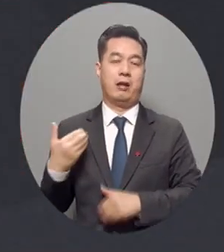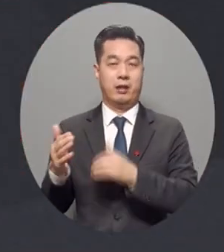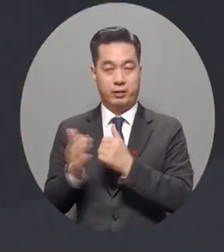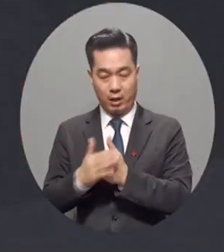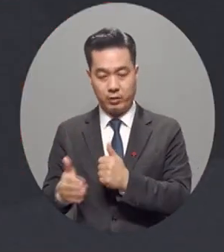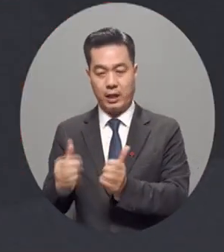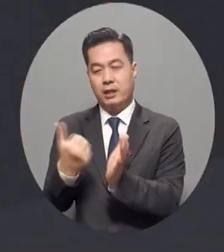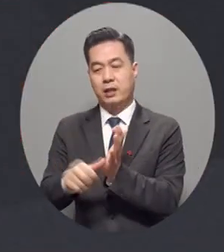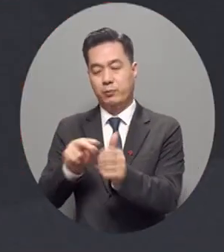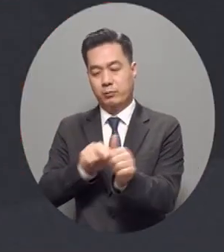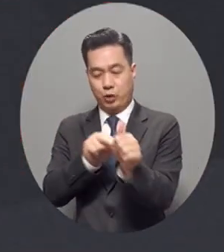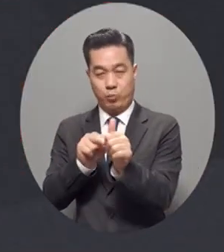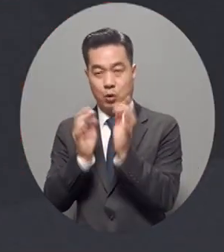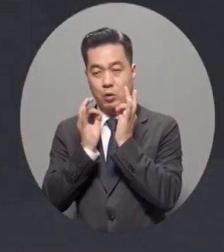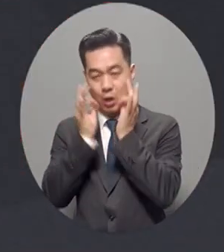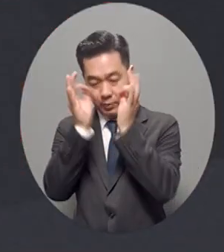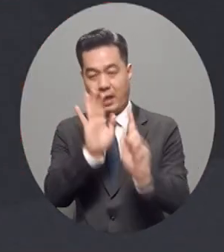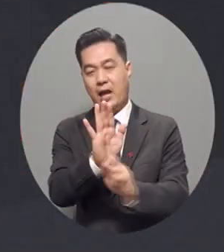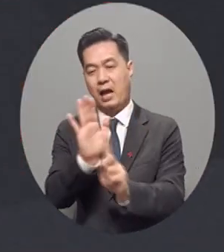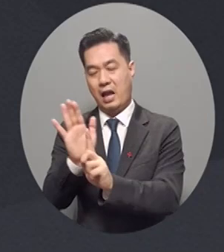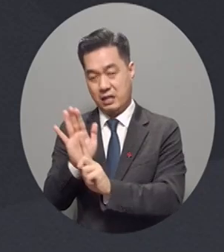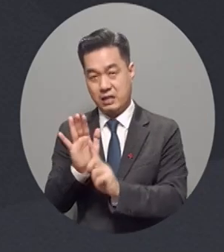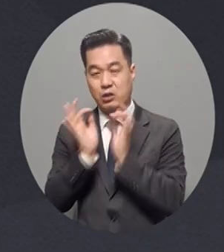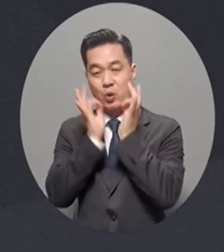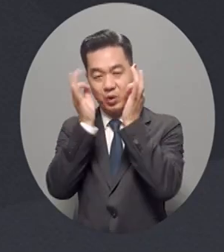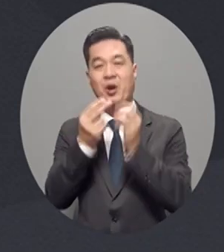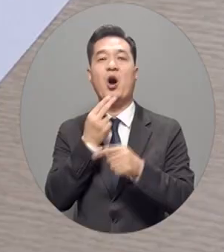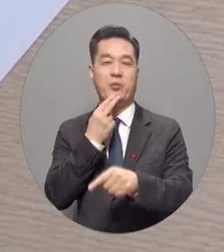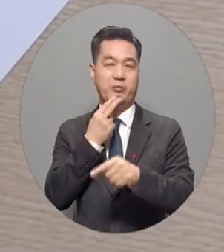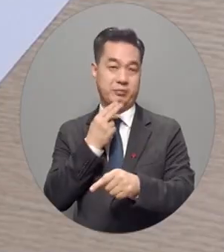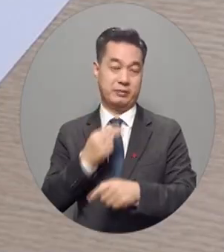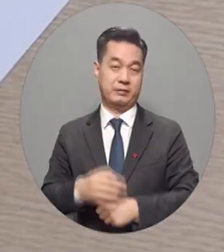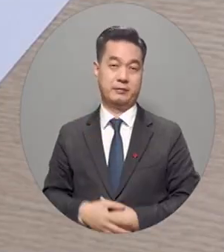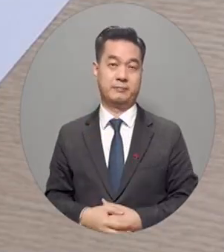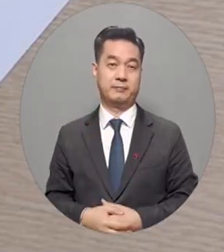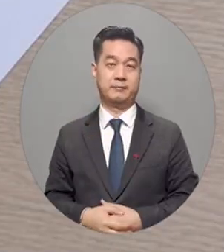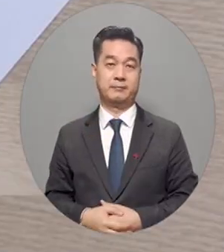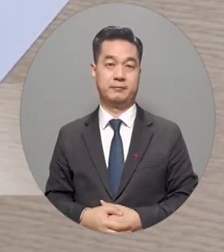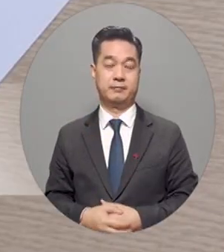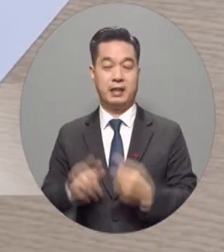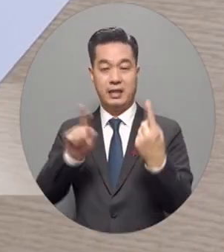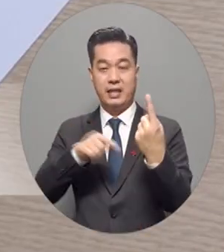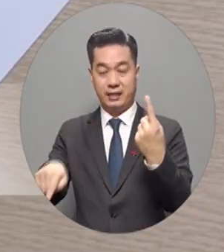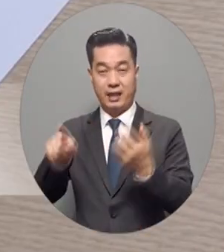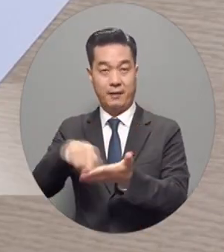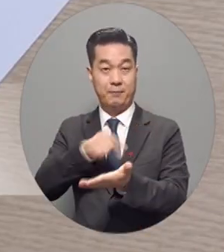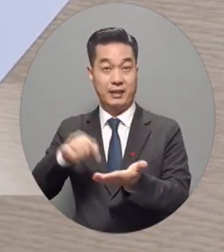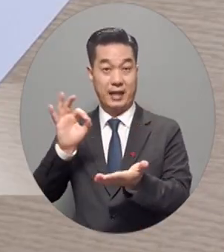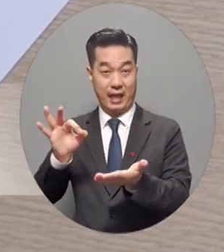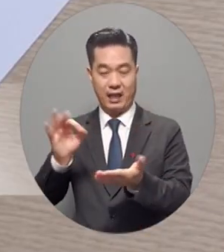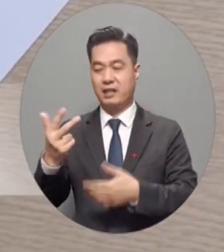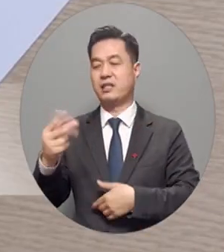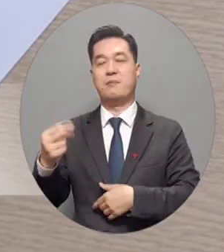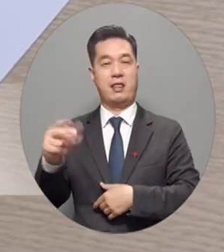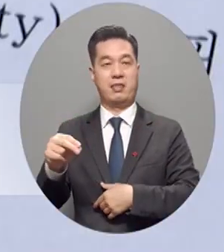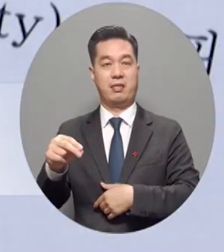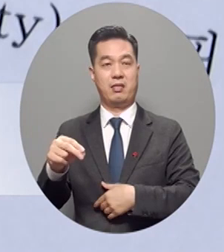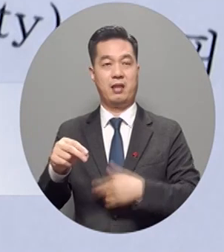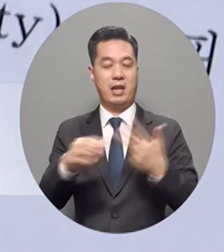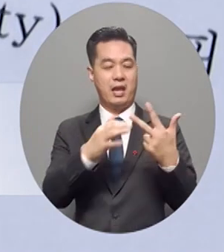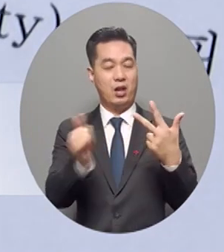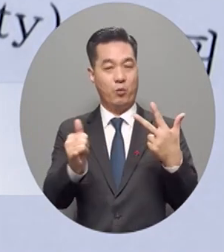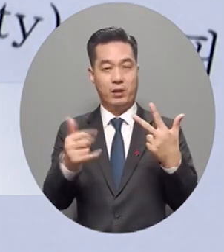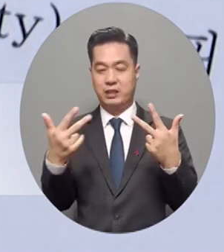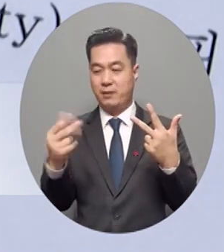제품 정보를 성실히 알릴 의무를 다하지 않았다고 본 겁니다. 1인당 배상액은 7만 원, 7명이